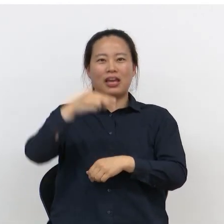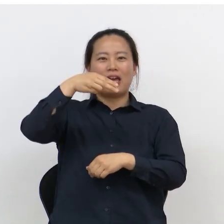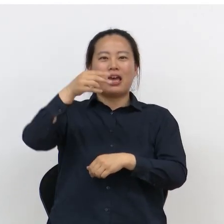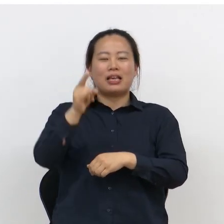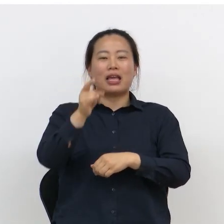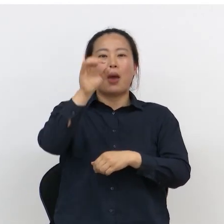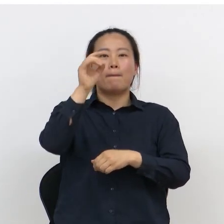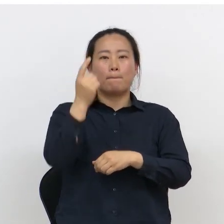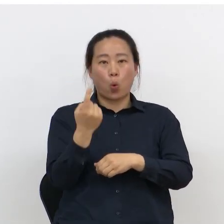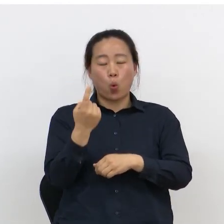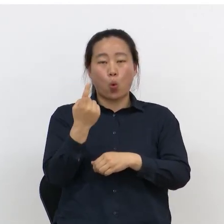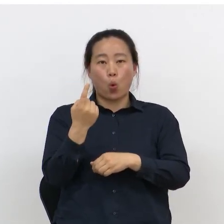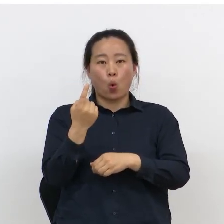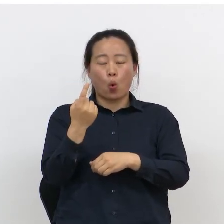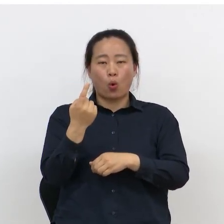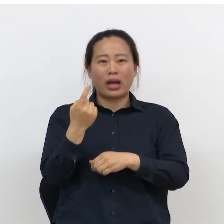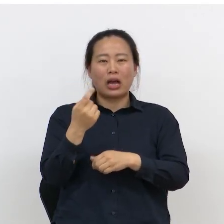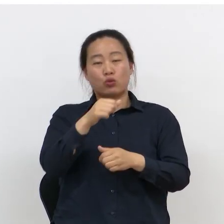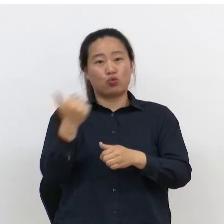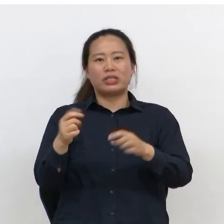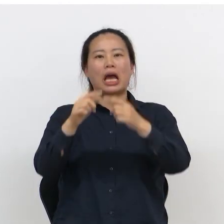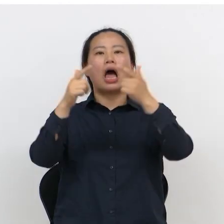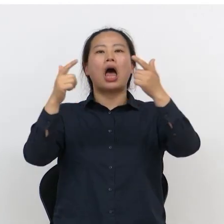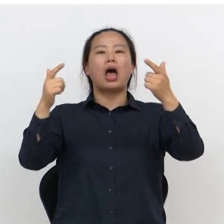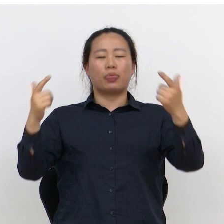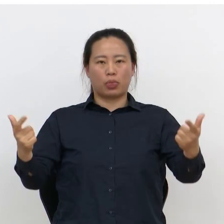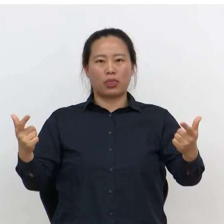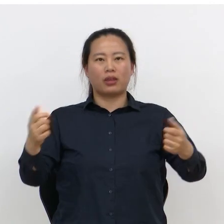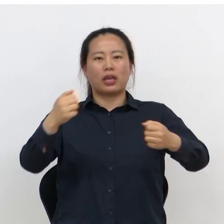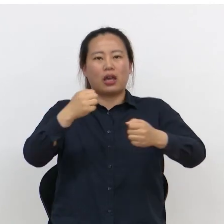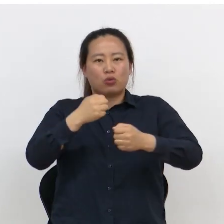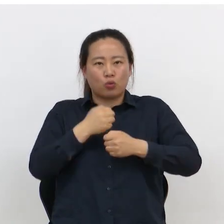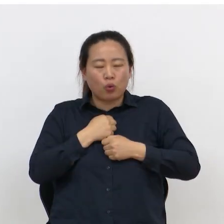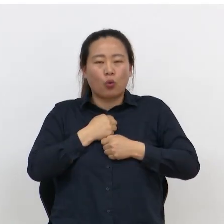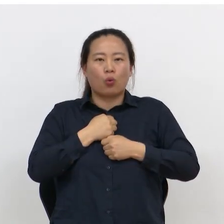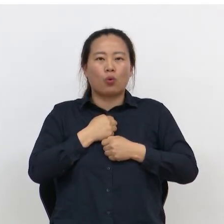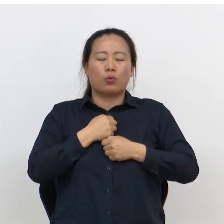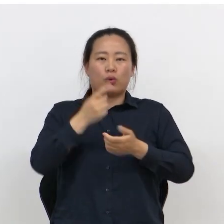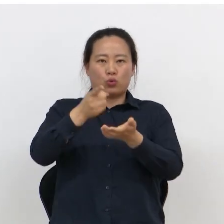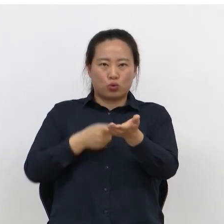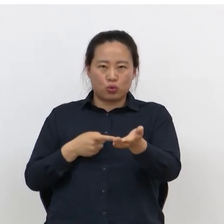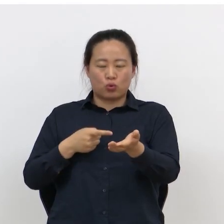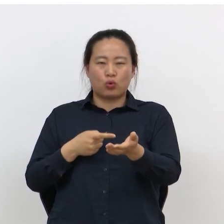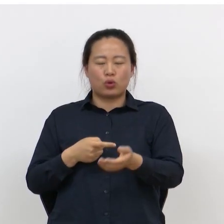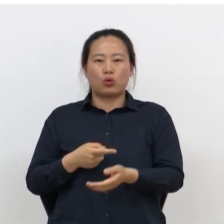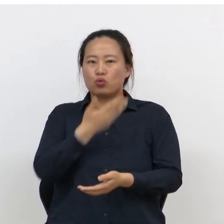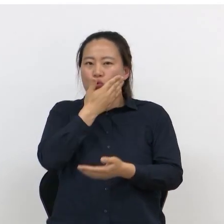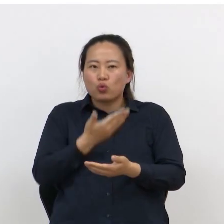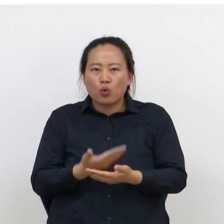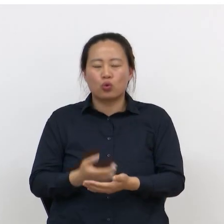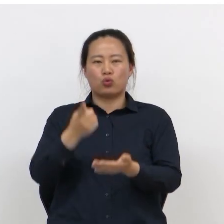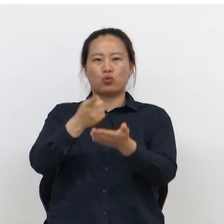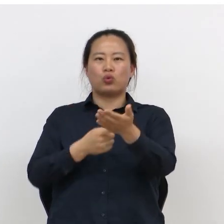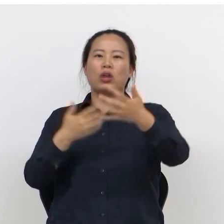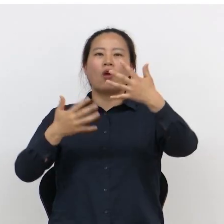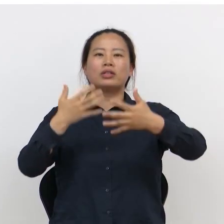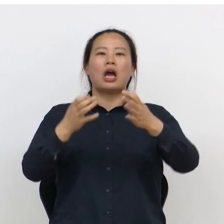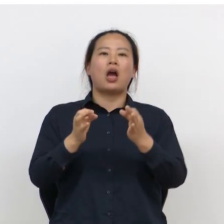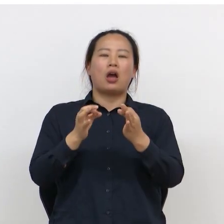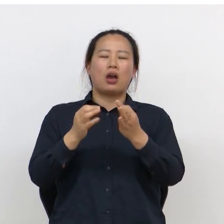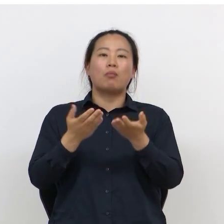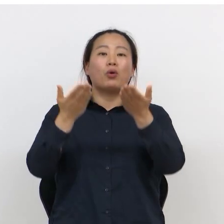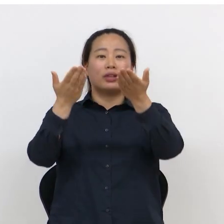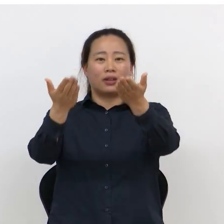된다는 거죠. 이렇게 해야 되는 겁니다. 이게 이제 수술의 핵심이 되겠습니다. 수술 영상을 잠깐 보여드리겠습니다.